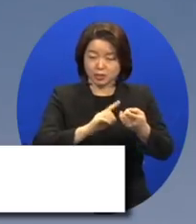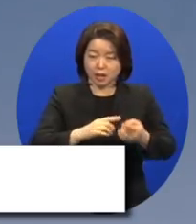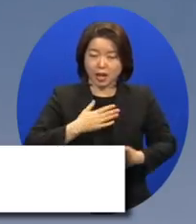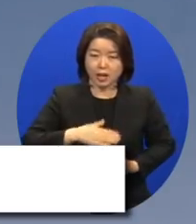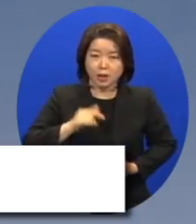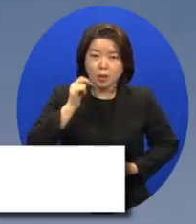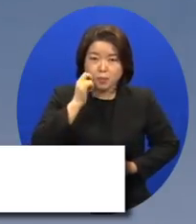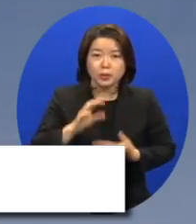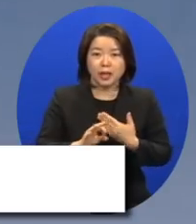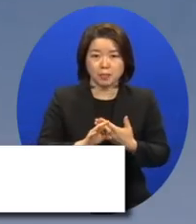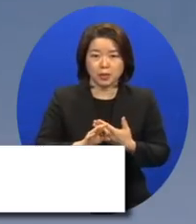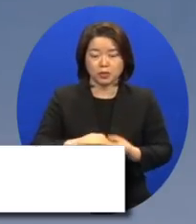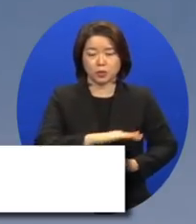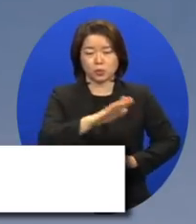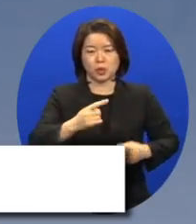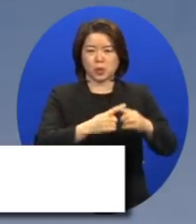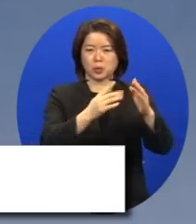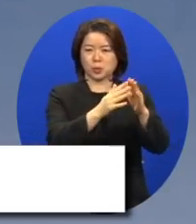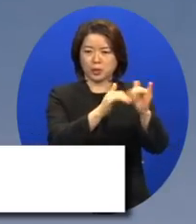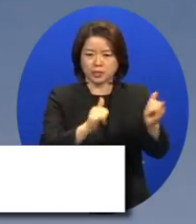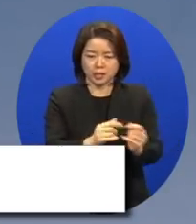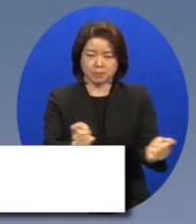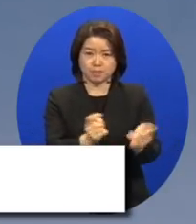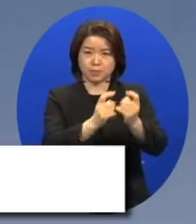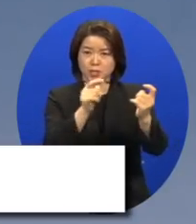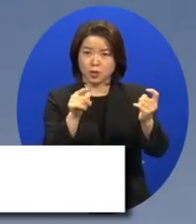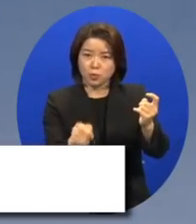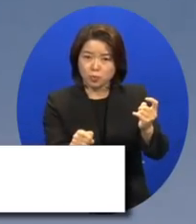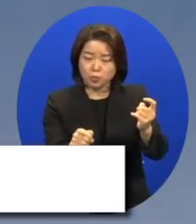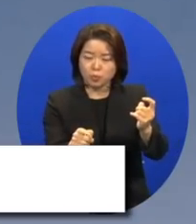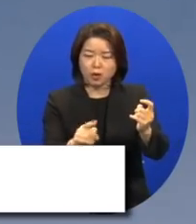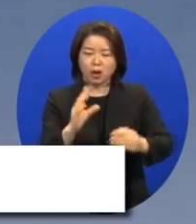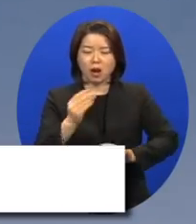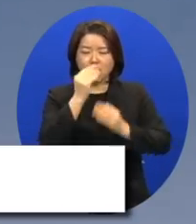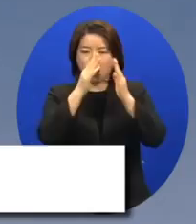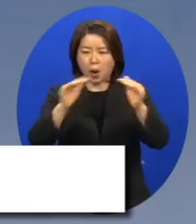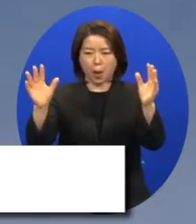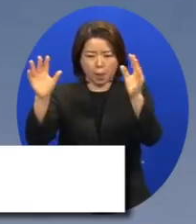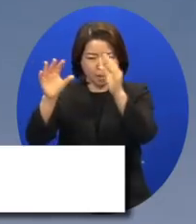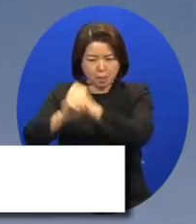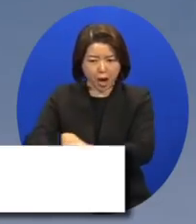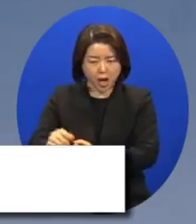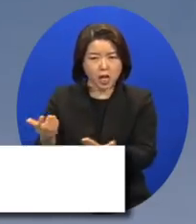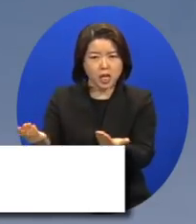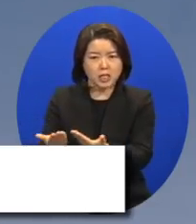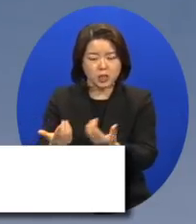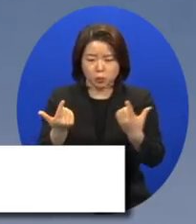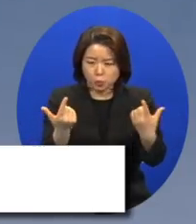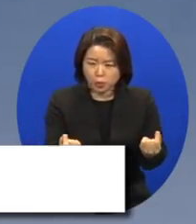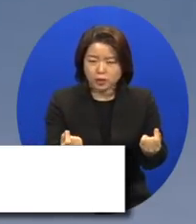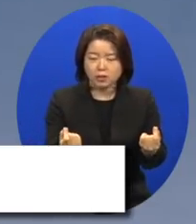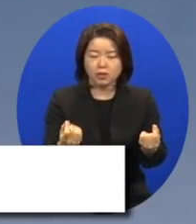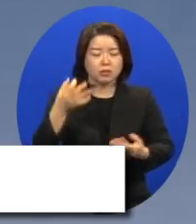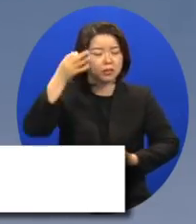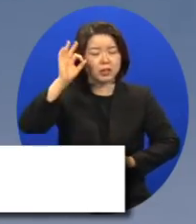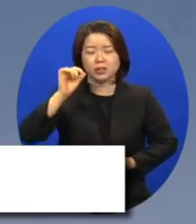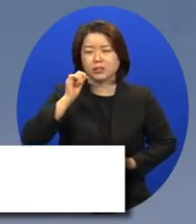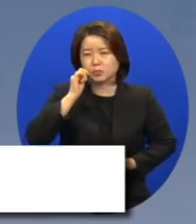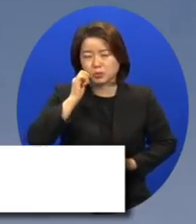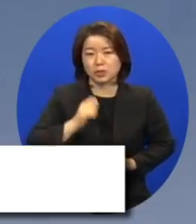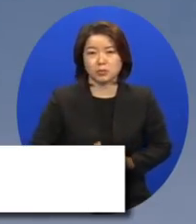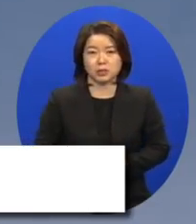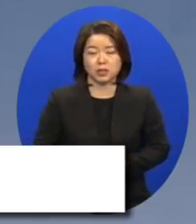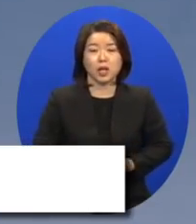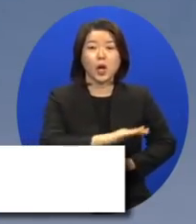우리가 교인들 끼리 서로 싸우는 것이 성전을 박 외 하는 것인 줄을 전혀 깨닫지 못하게 됩니다